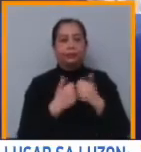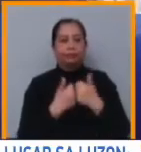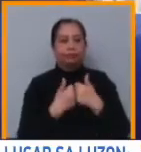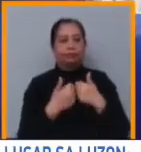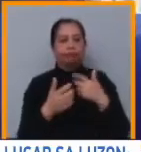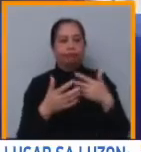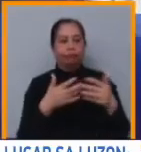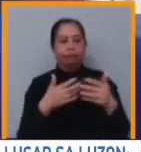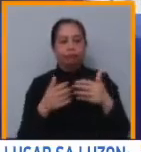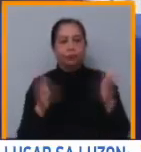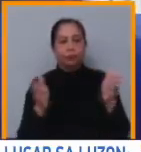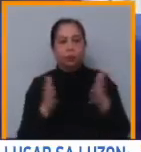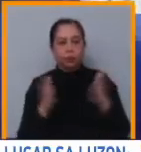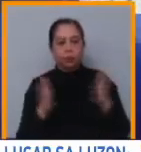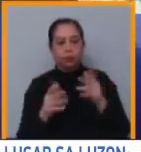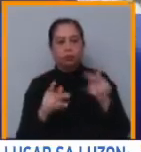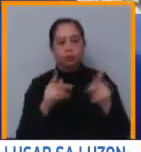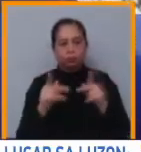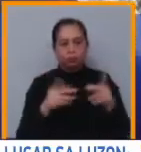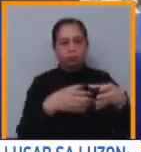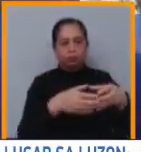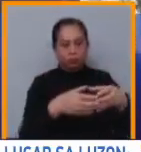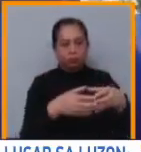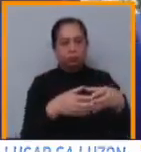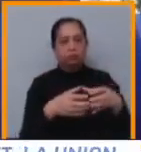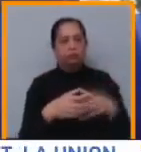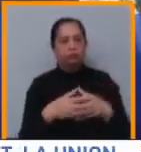mo kapasagot mo ng